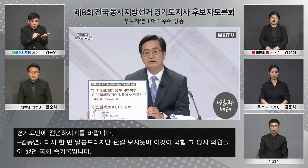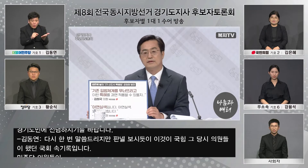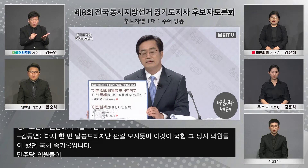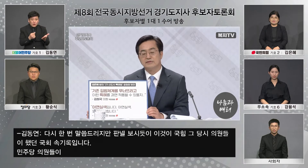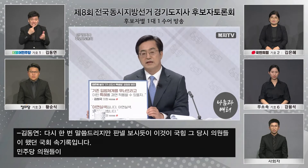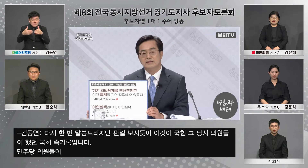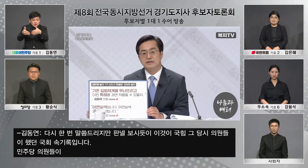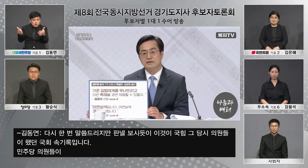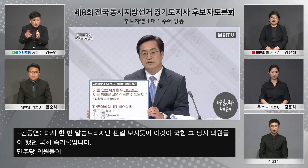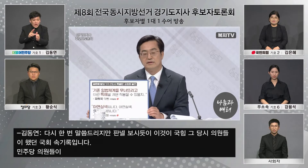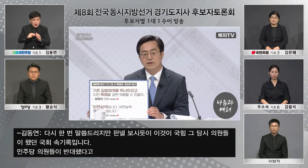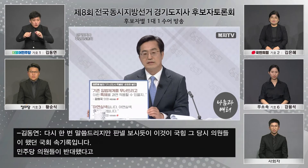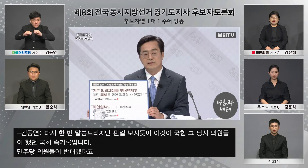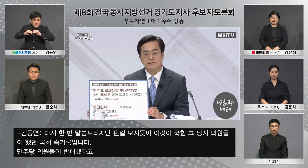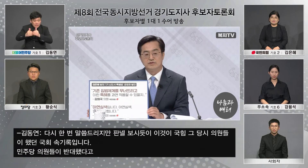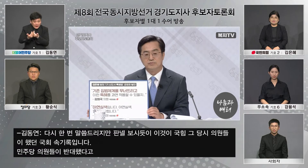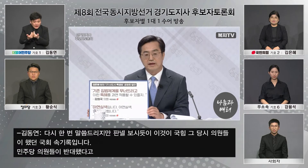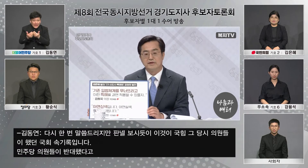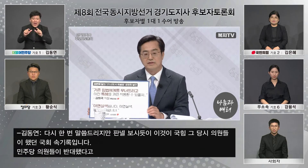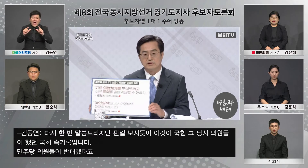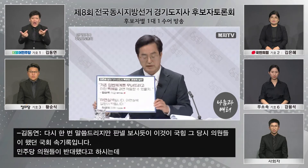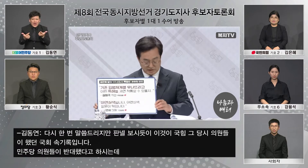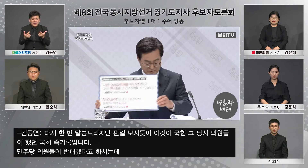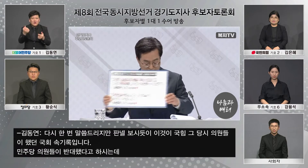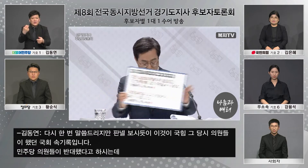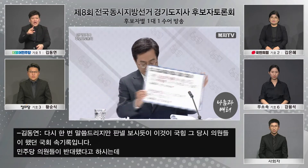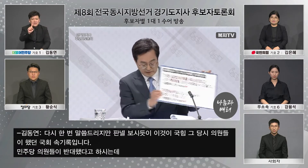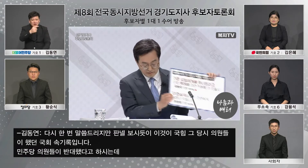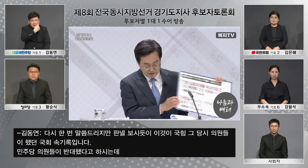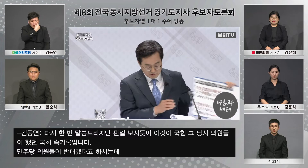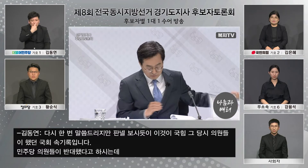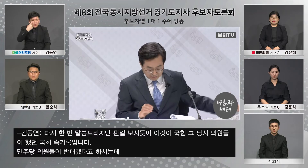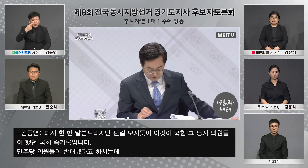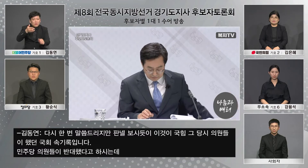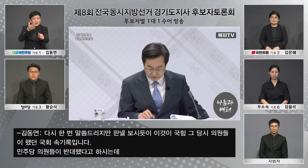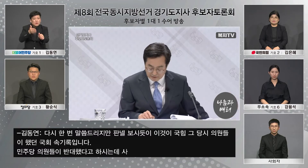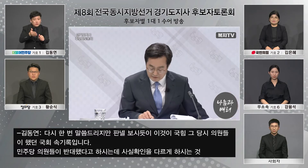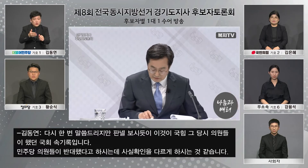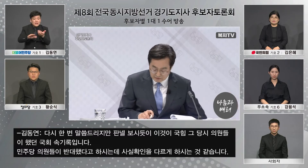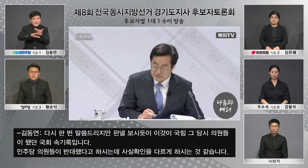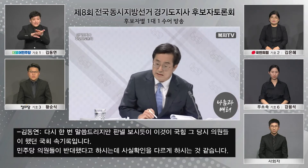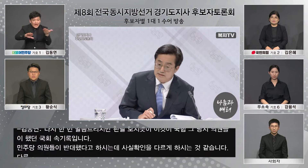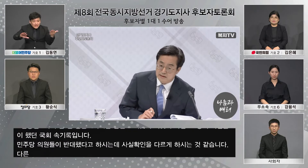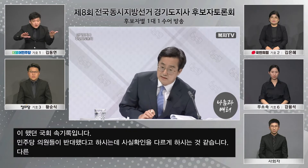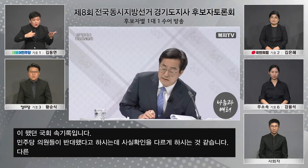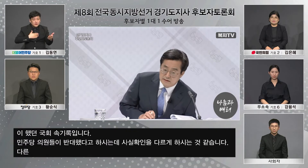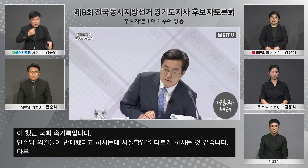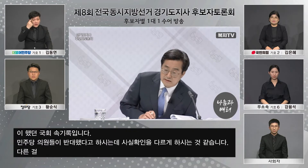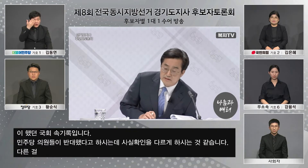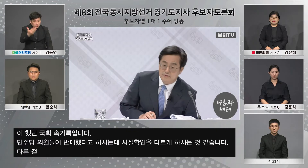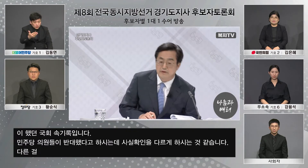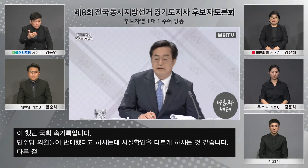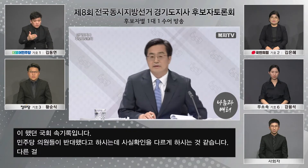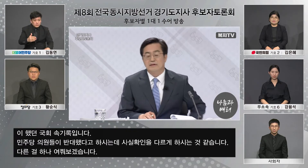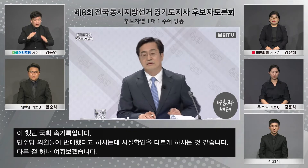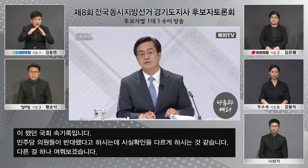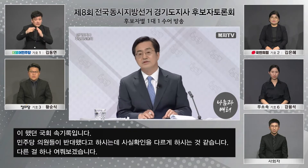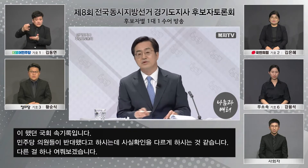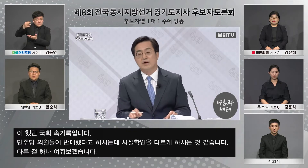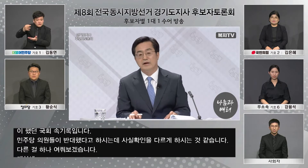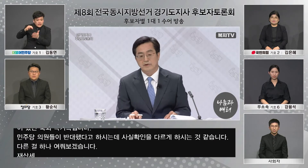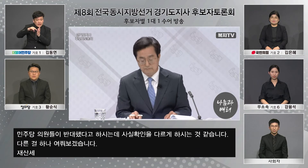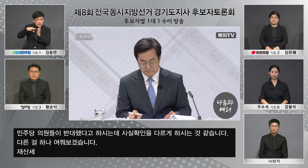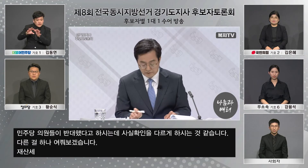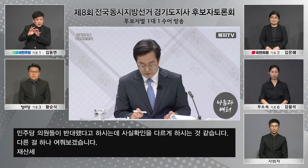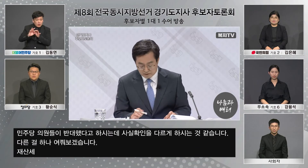하시는데 사실 확인을 좀 다르게 하시는 것 같습니다. 다른 거 하나 여쭤보겠습니다. 재산세 얘기를 하시는데